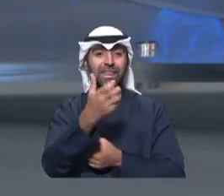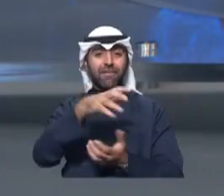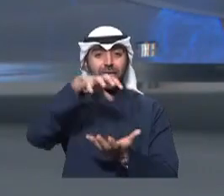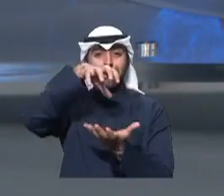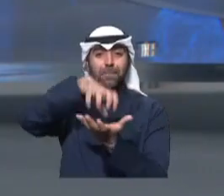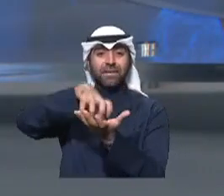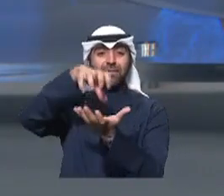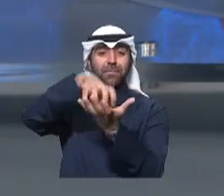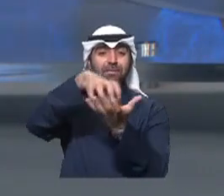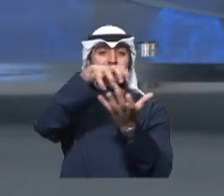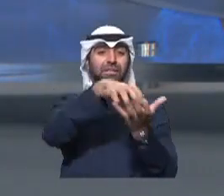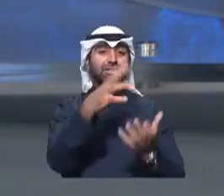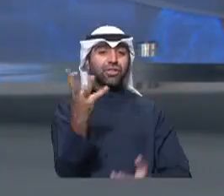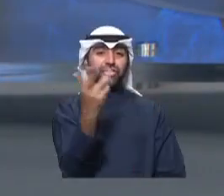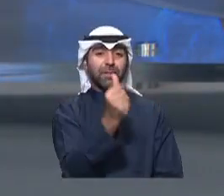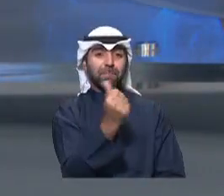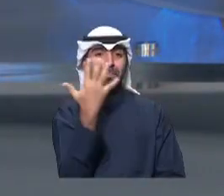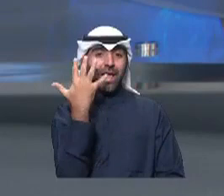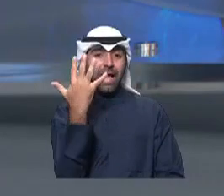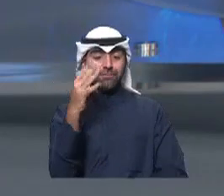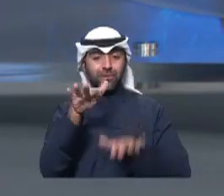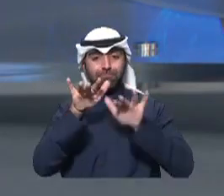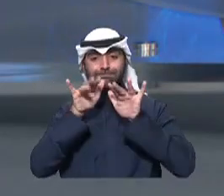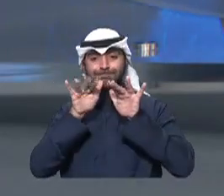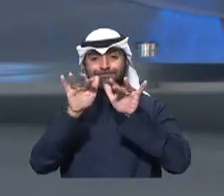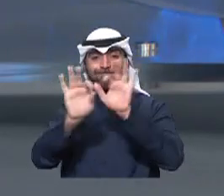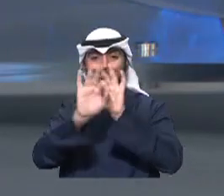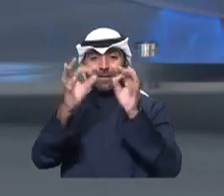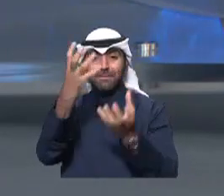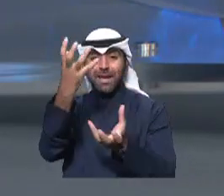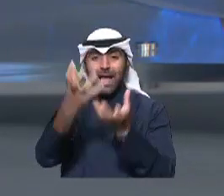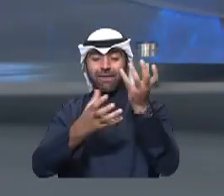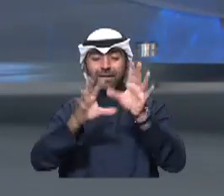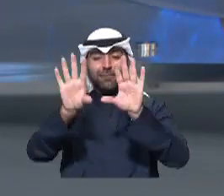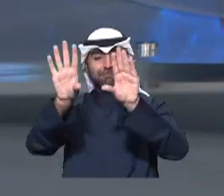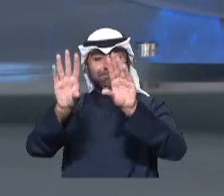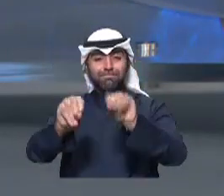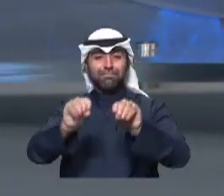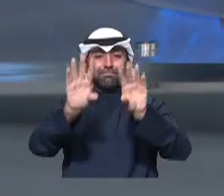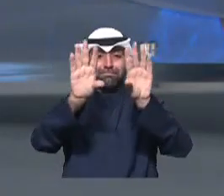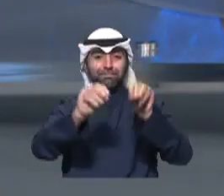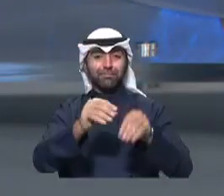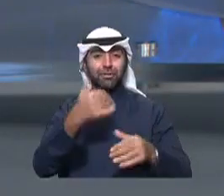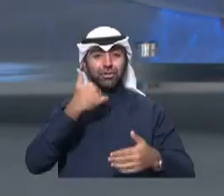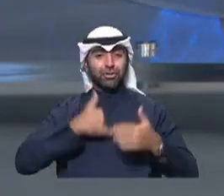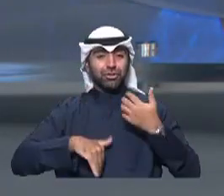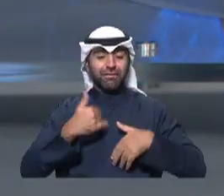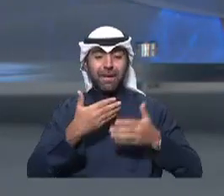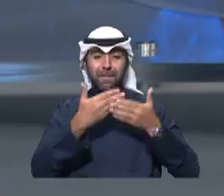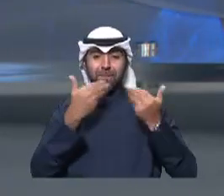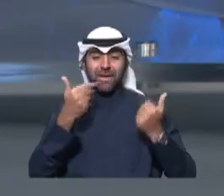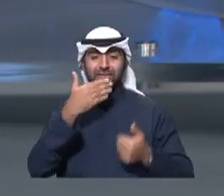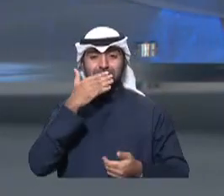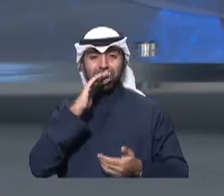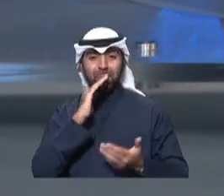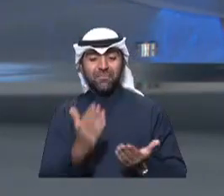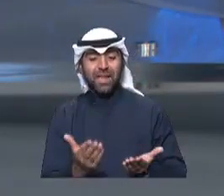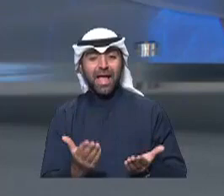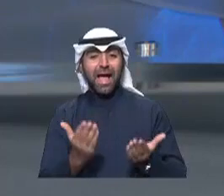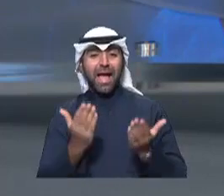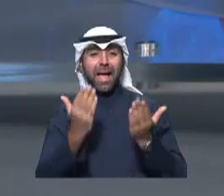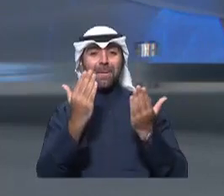اقتدار وتمت السيطرة على الحريق دون حدوث أي إصابات واقتصرت الأضرار على الأمور المادية فقط